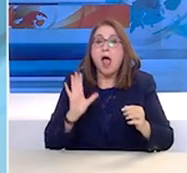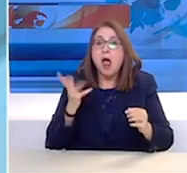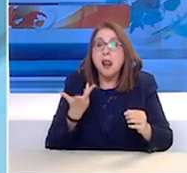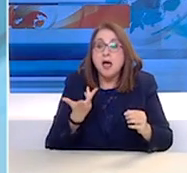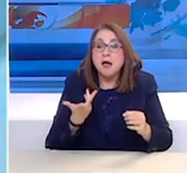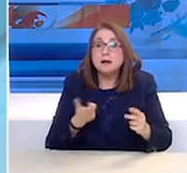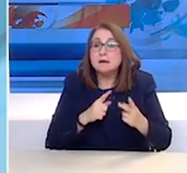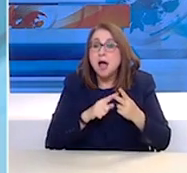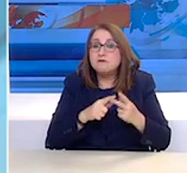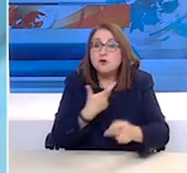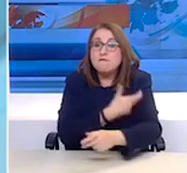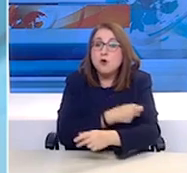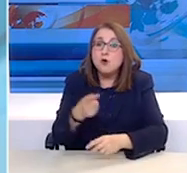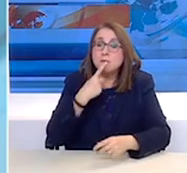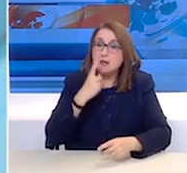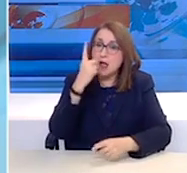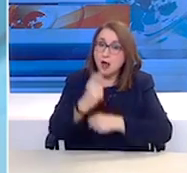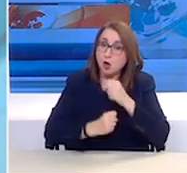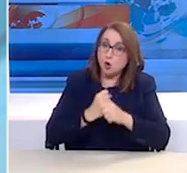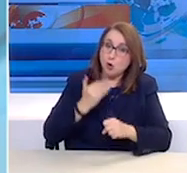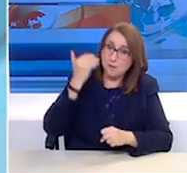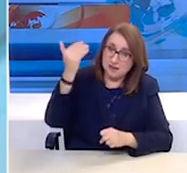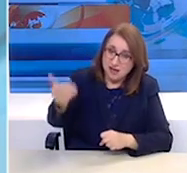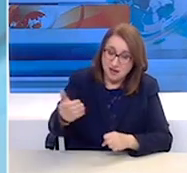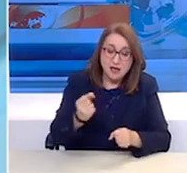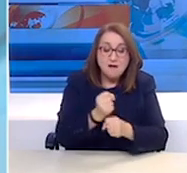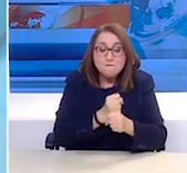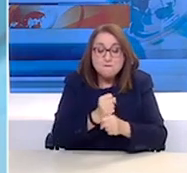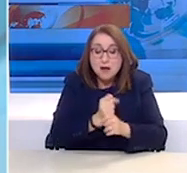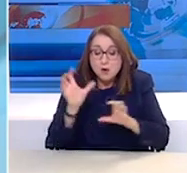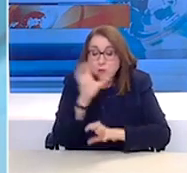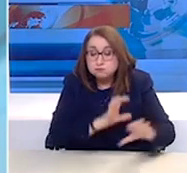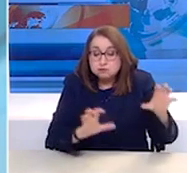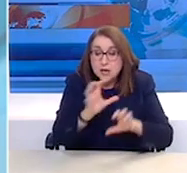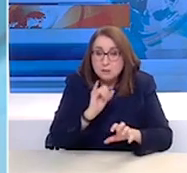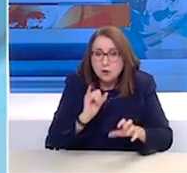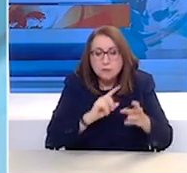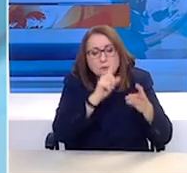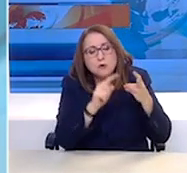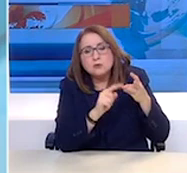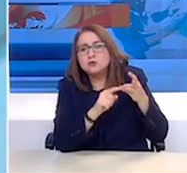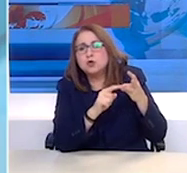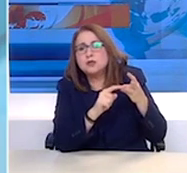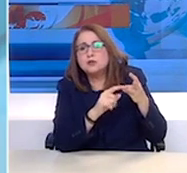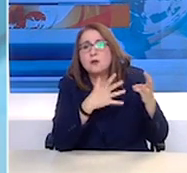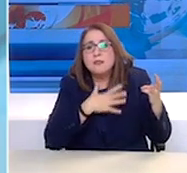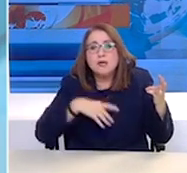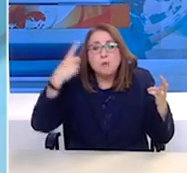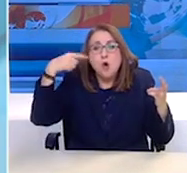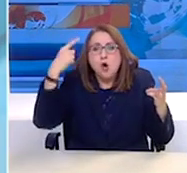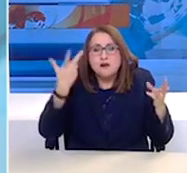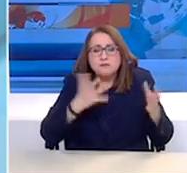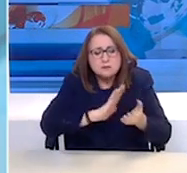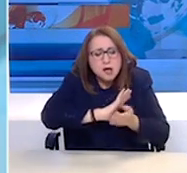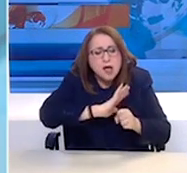εμβόλιο παραπέμπεται για μετά από έναν χρόνο και το πολύ καλό φάρμακο αναζητείται ακόμη, εκείνο στο οποίο ελπίζουμε άμεσα είναι μόνο η